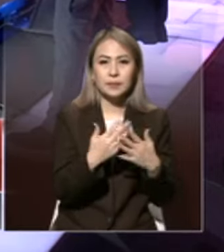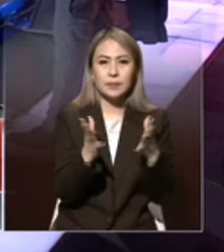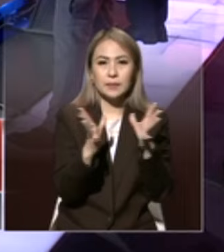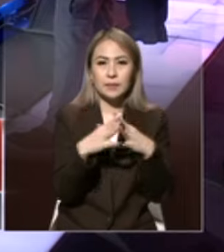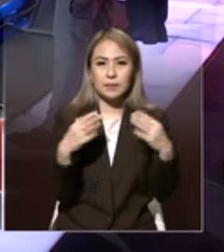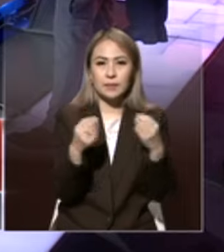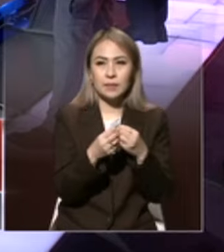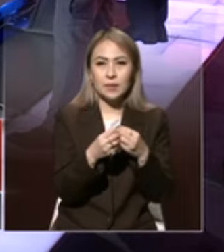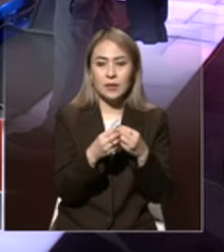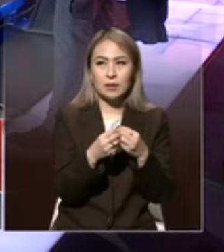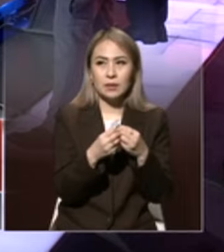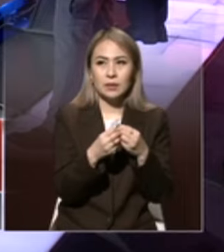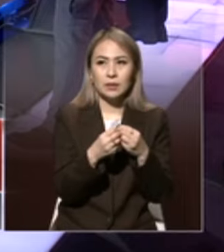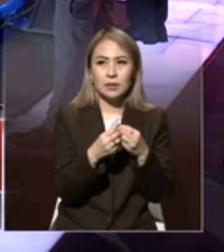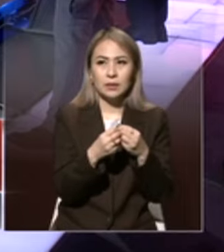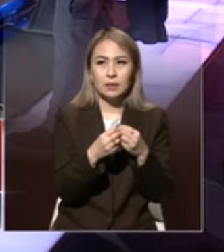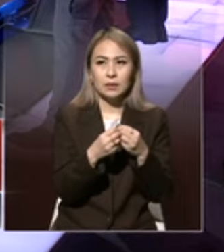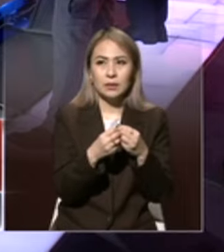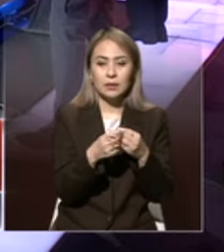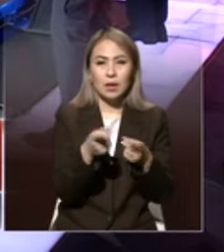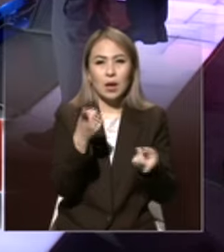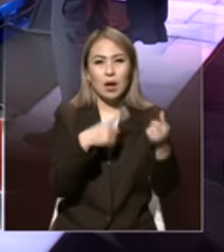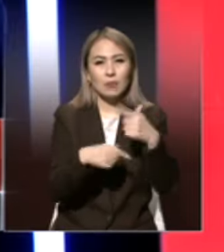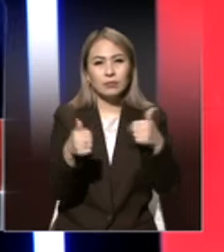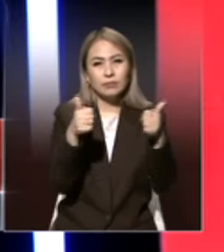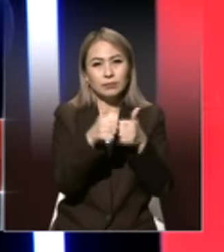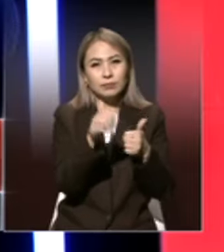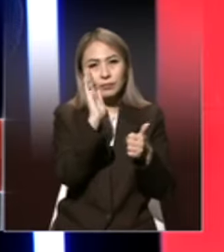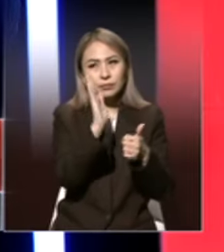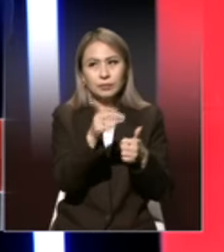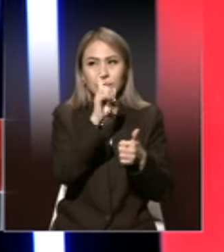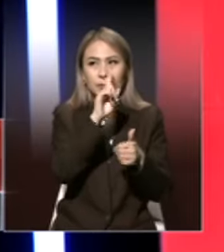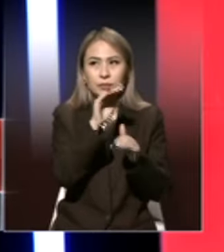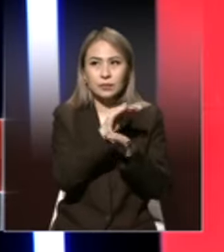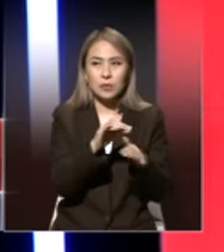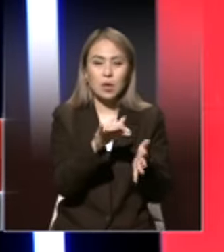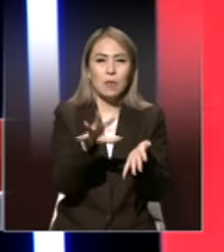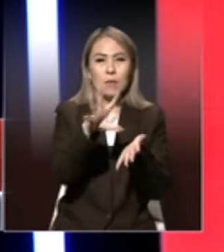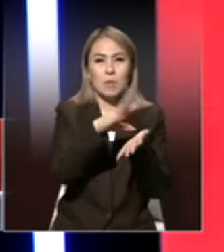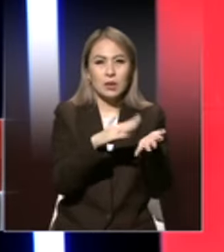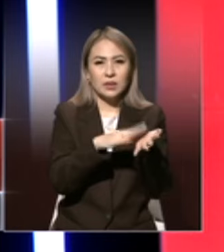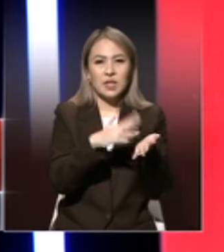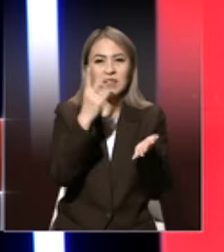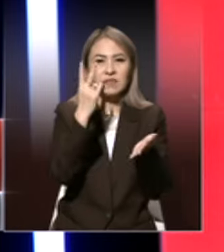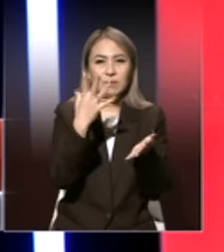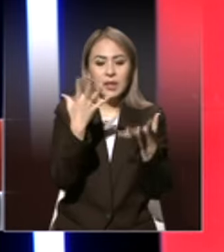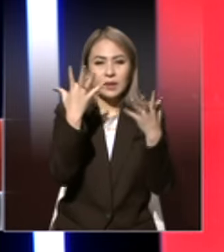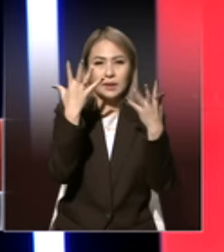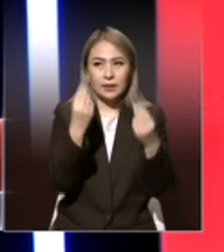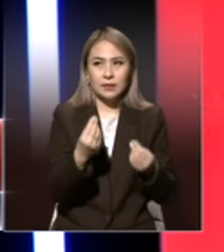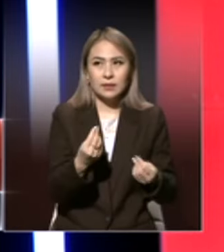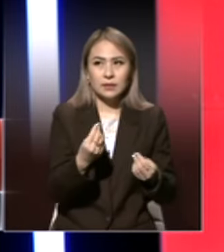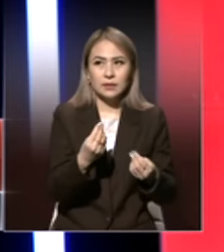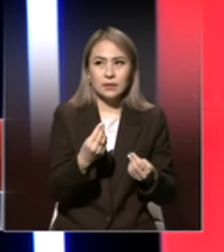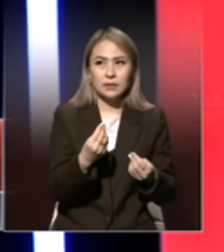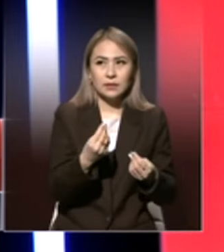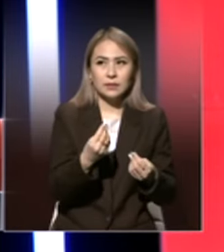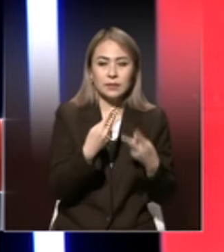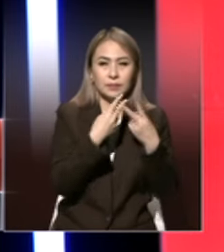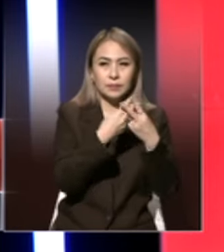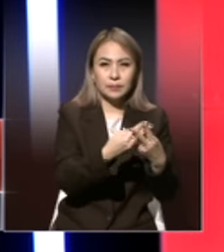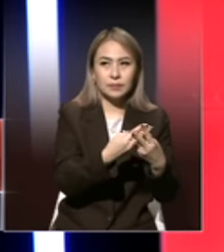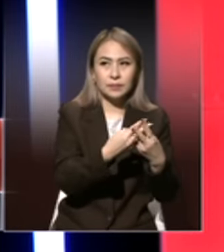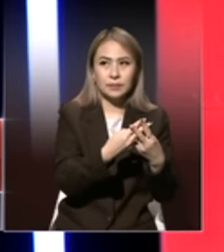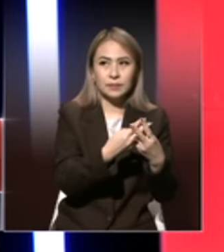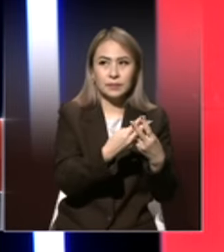Отбасында бейбіт береке орнай ма? Тыныштық. Сосын қайтты мәселе қайталанды. 25 күннен кейін. 25 күн отырып